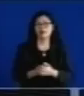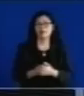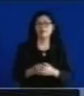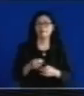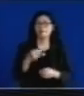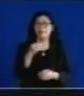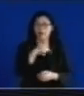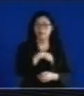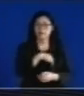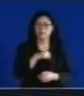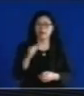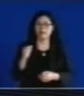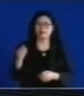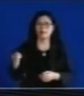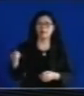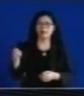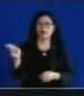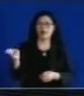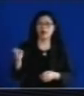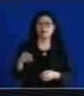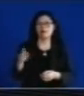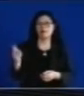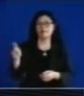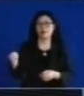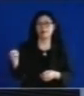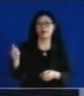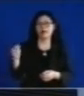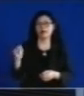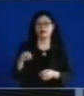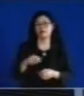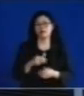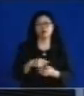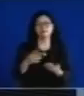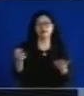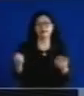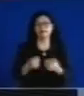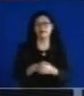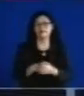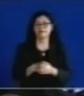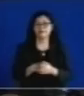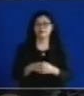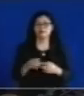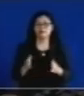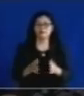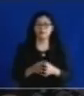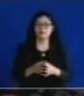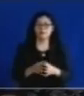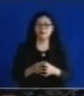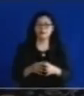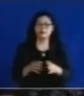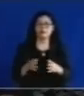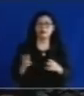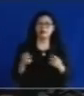penghasilan PPH dan juga ada PPN dan sebagainya. Disitulah kami nanti akan lebih fokus pada penghasilan-penghasilan seperti ini.